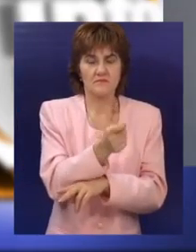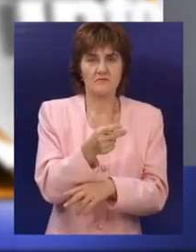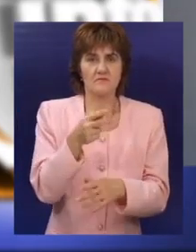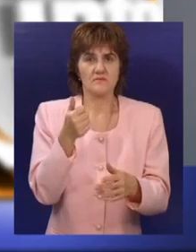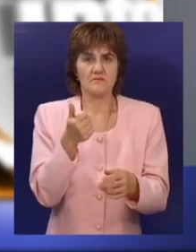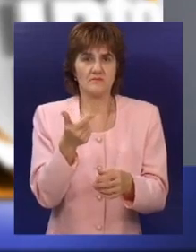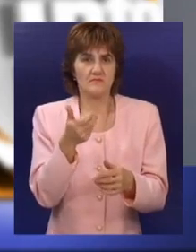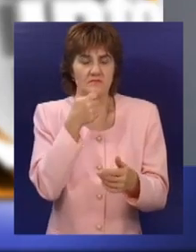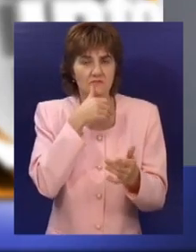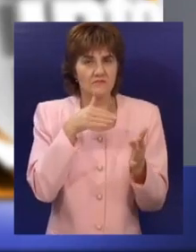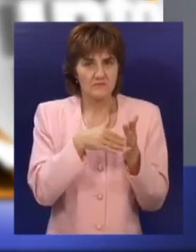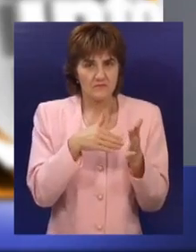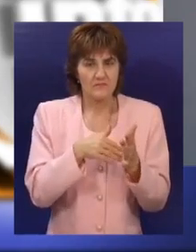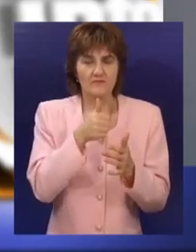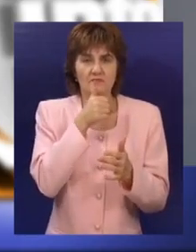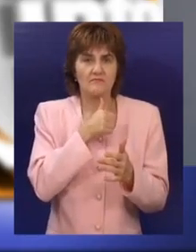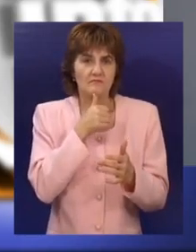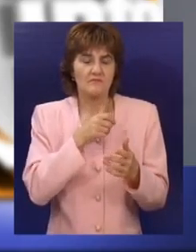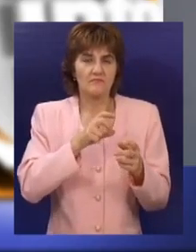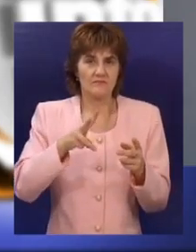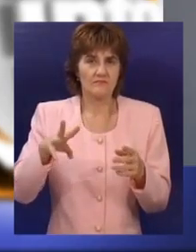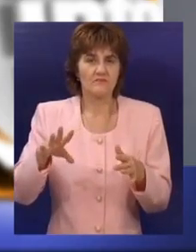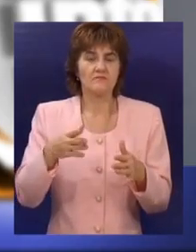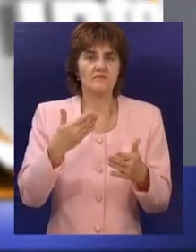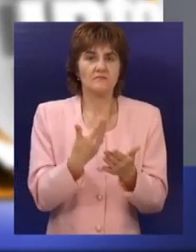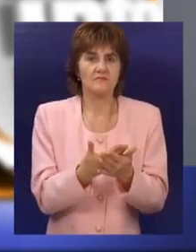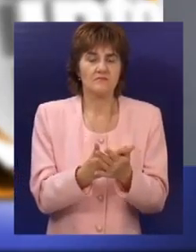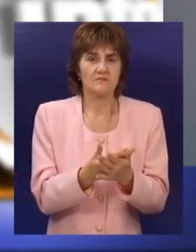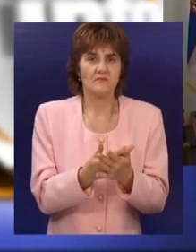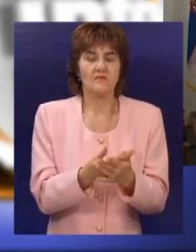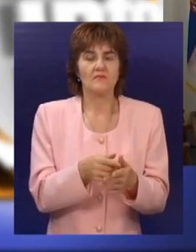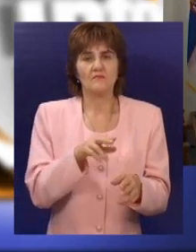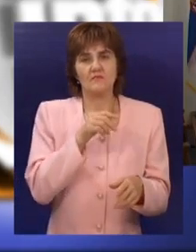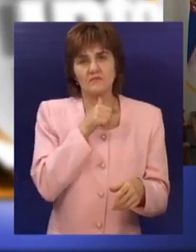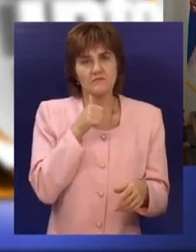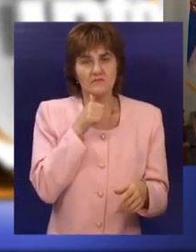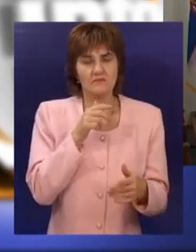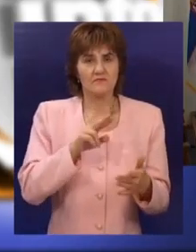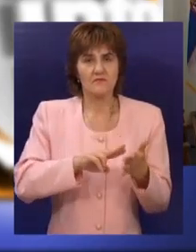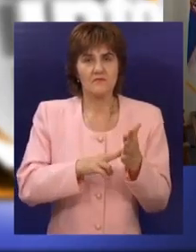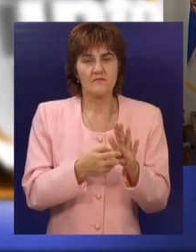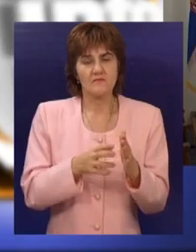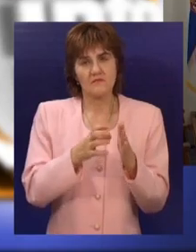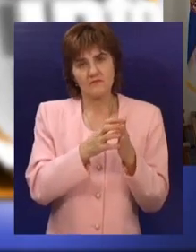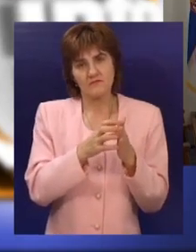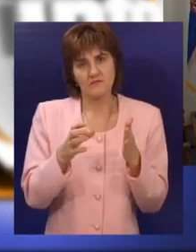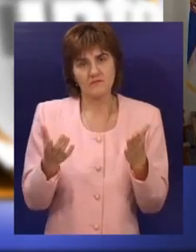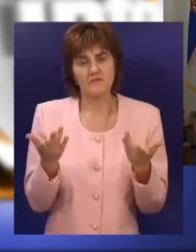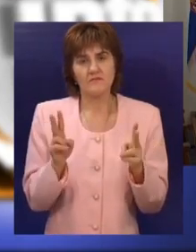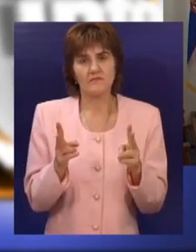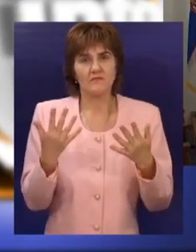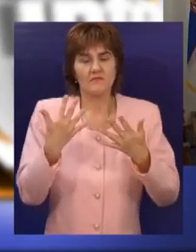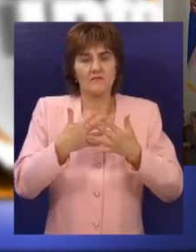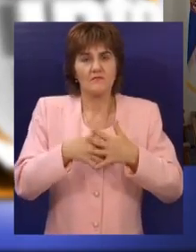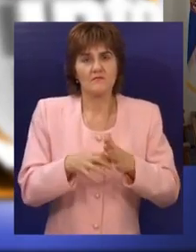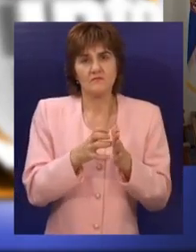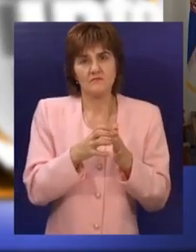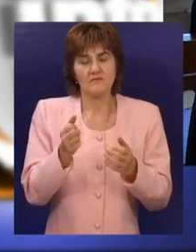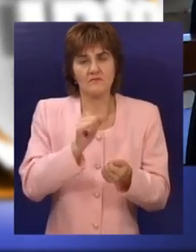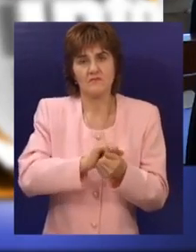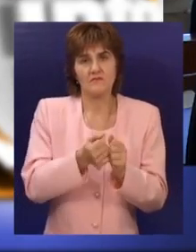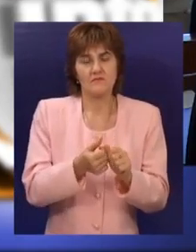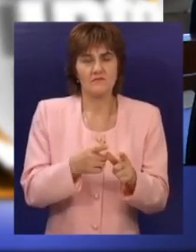pokretali stečaj koji je išao u pravcu bankrota, a u najmanjem broju slučajeva je usvojen plan reorganizacije, odnosno preduzeće nastavilo